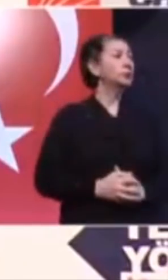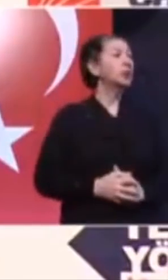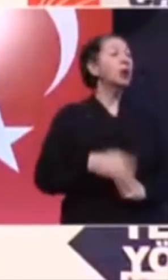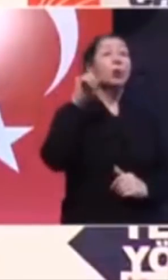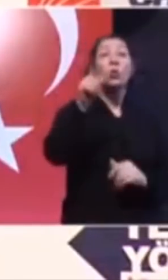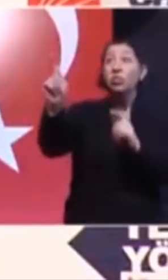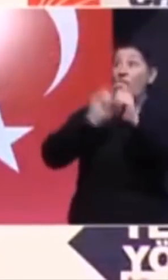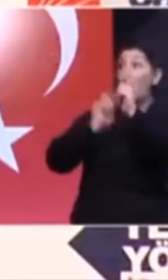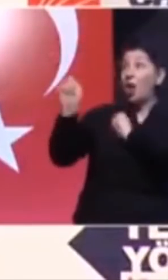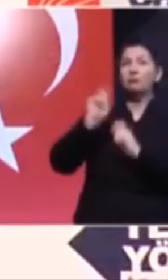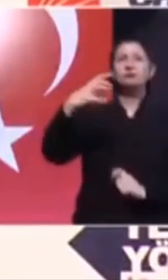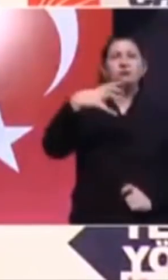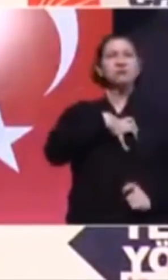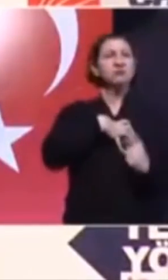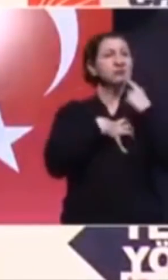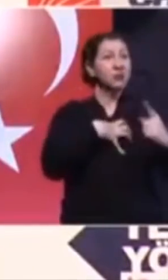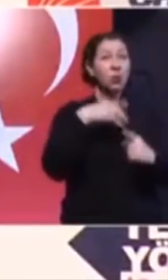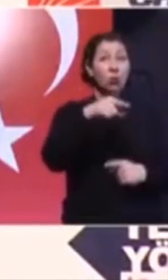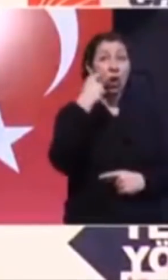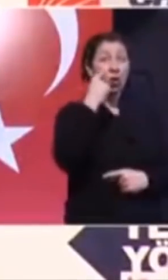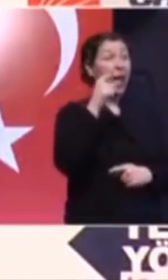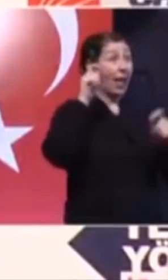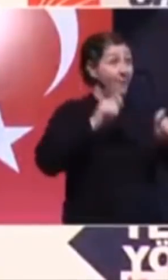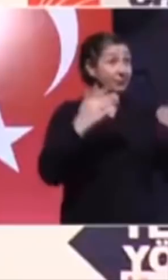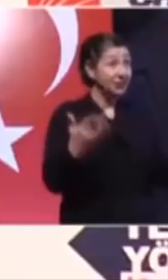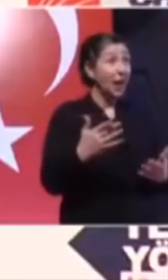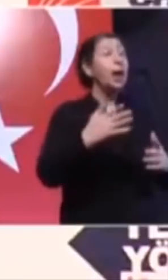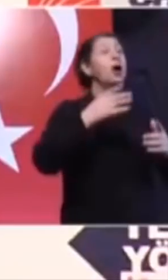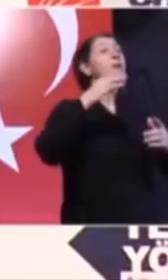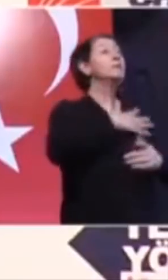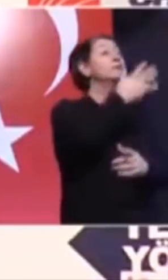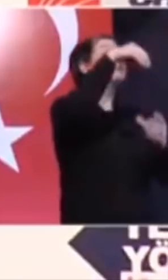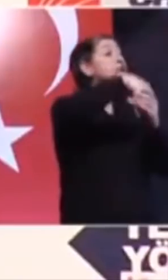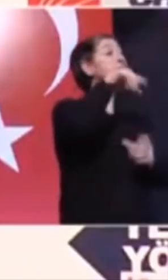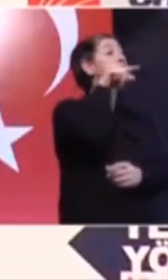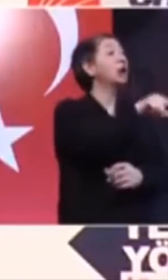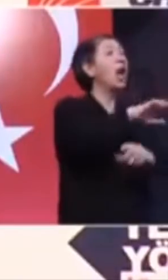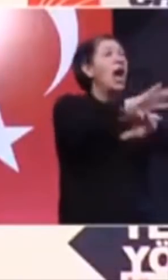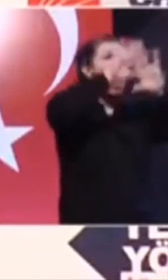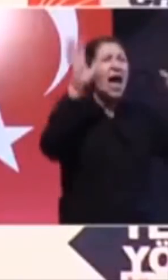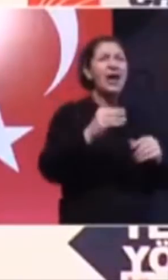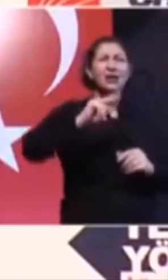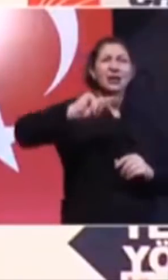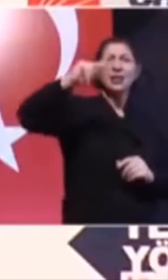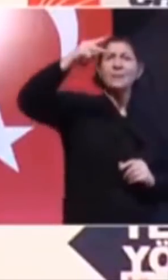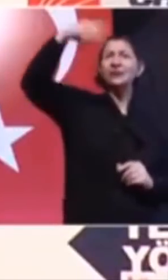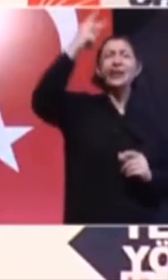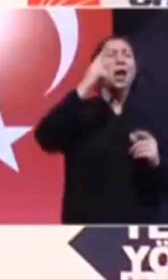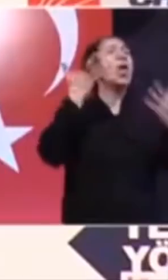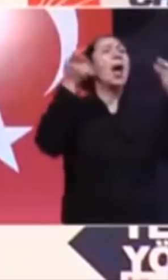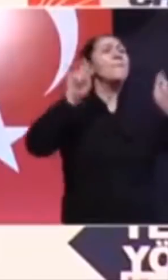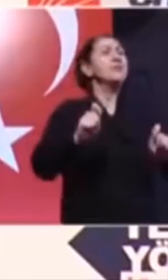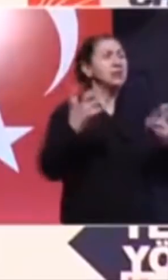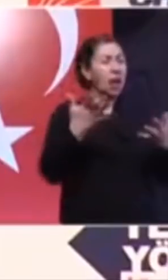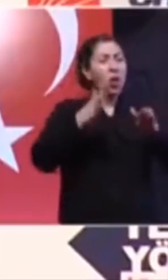Bu talebi özümseyip ve buna göre davrandığımızda partimizin içinde ve her kademesinde